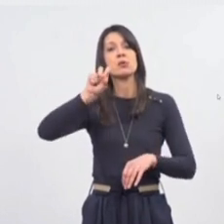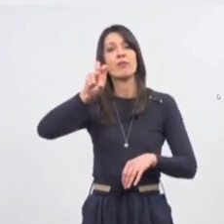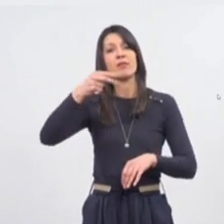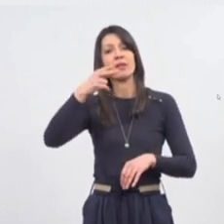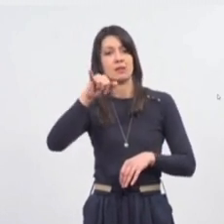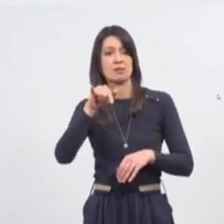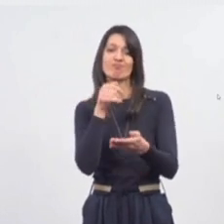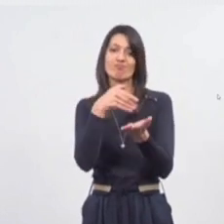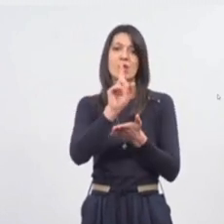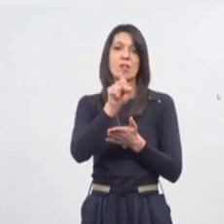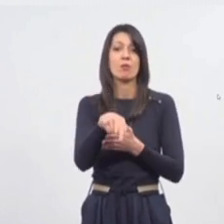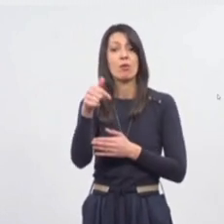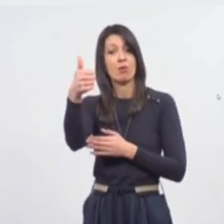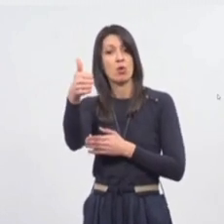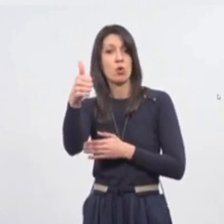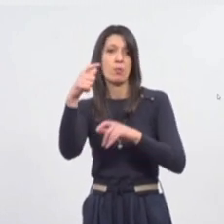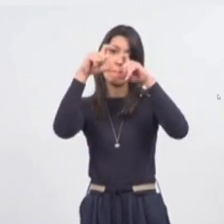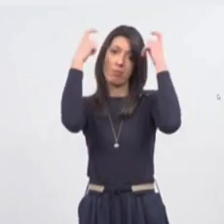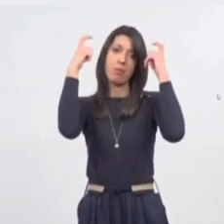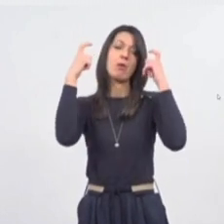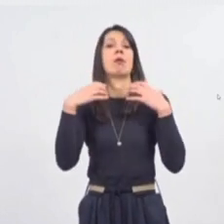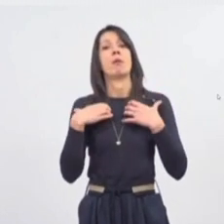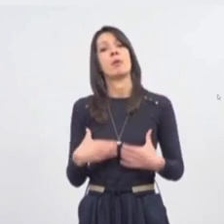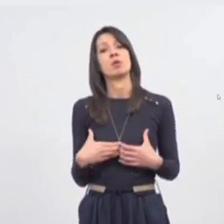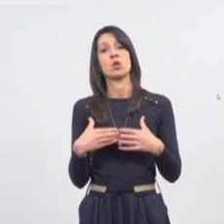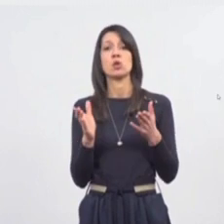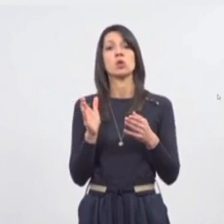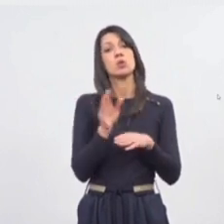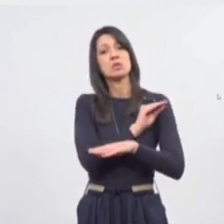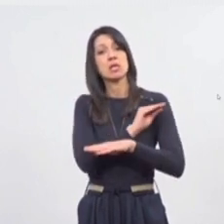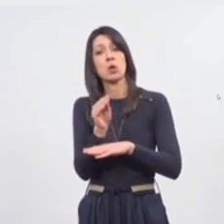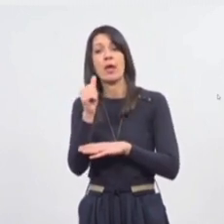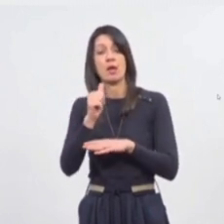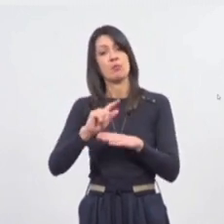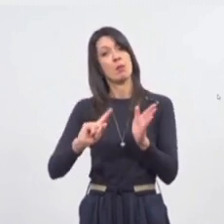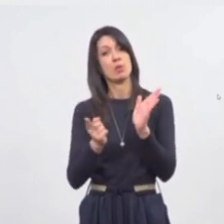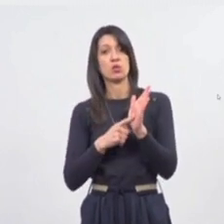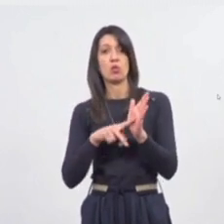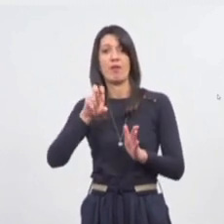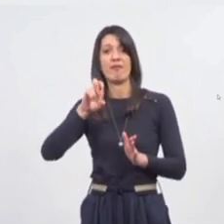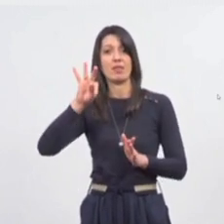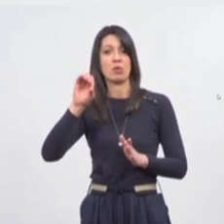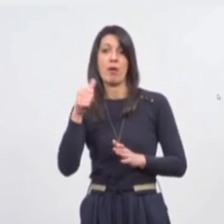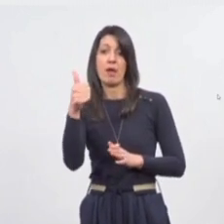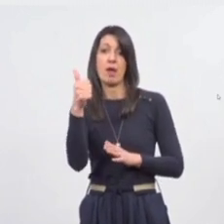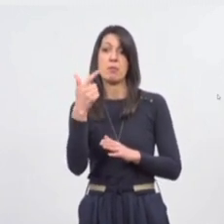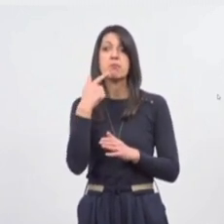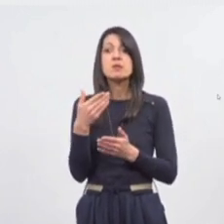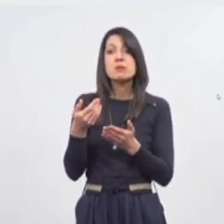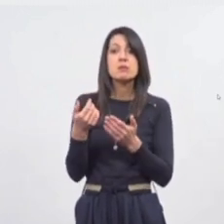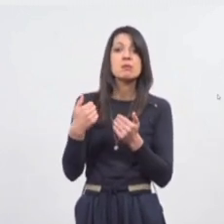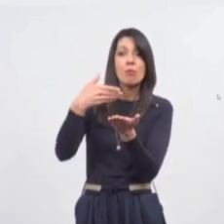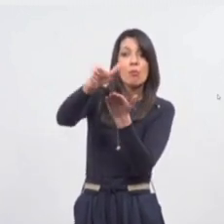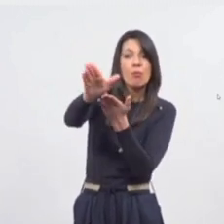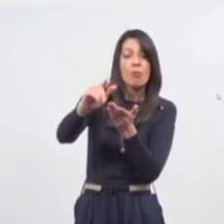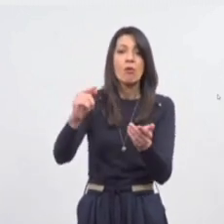Conseil de sécurité et dispose à ce titre d'un droit de veto, elle est en mesure de s'y opposer à tout moment en cas de débat à